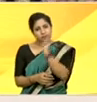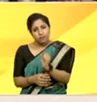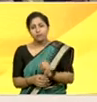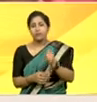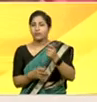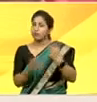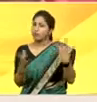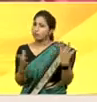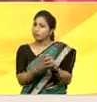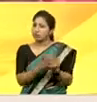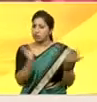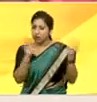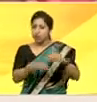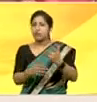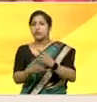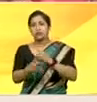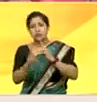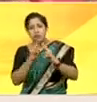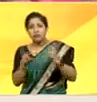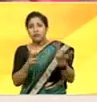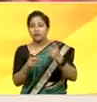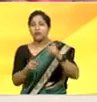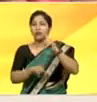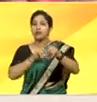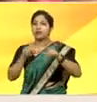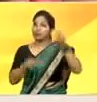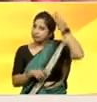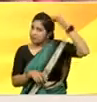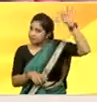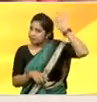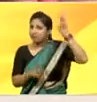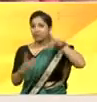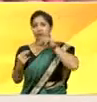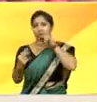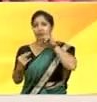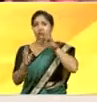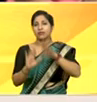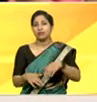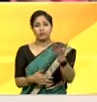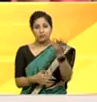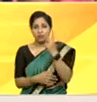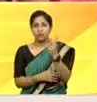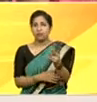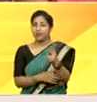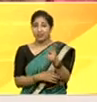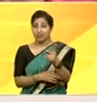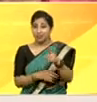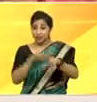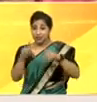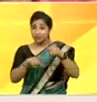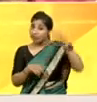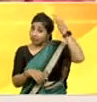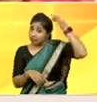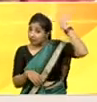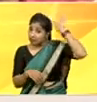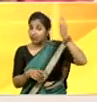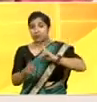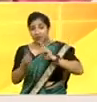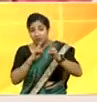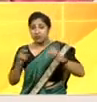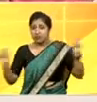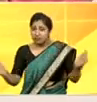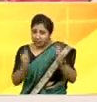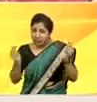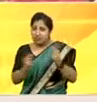बुजुर्ग आपस में संस्कृत में बात करते हैं। इतना ही नहीं, यहाँ वाद विवाद